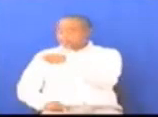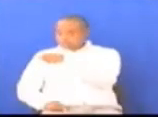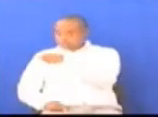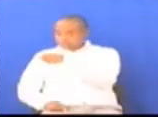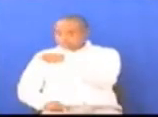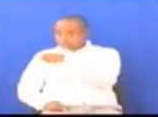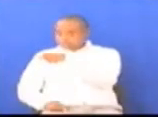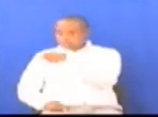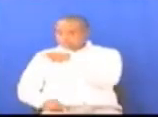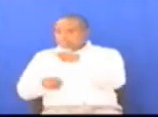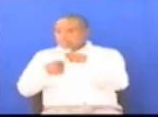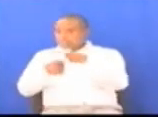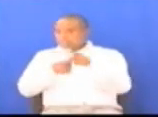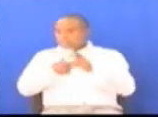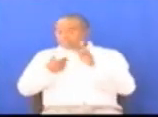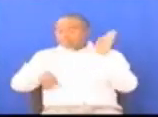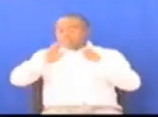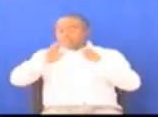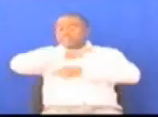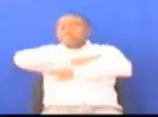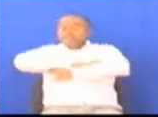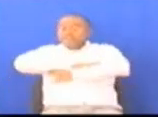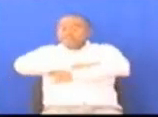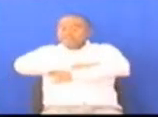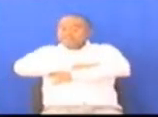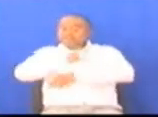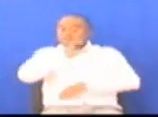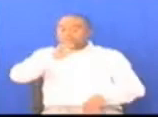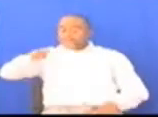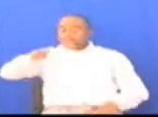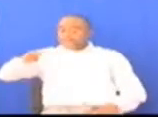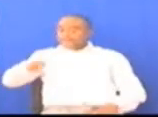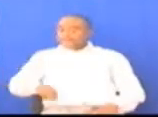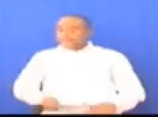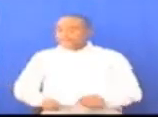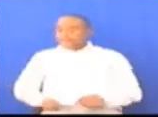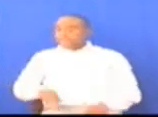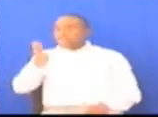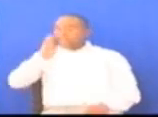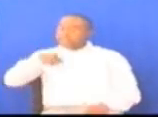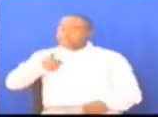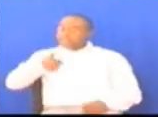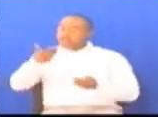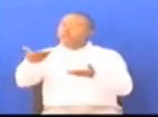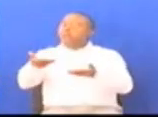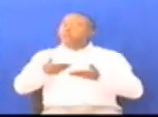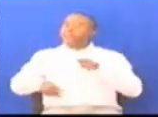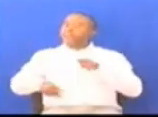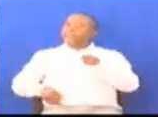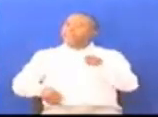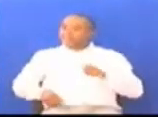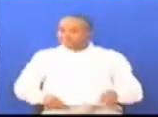kama mwenyekiti mstaafu wa CCM, vijana hawa wapokelewe.